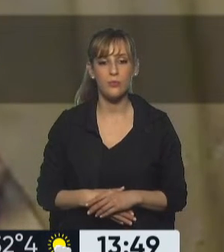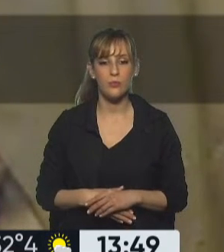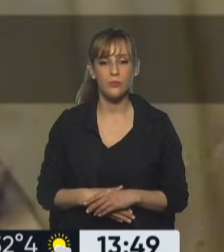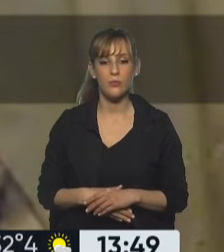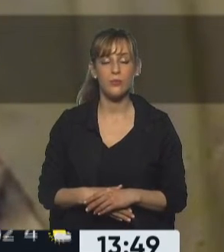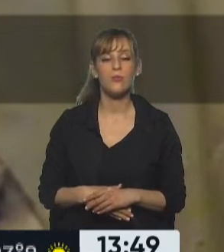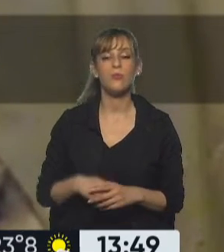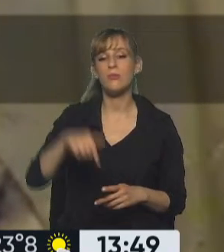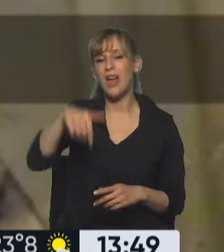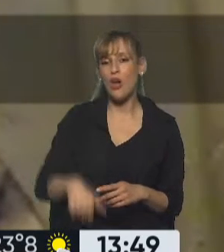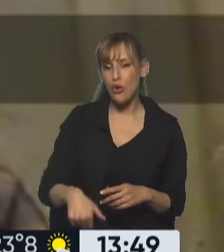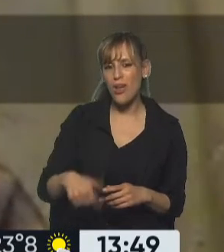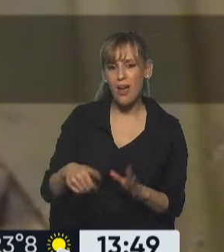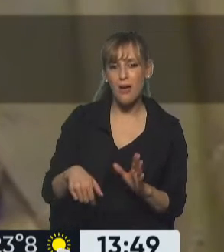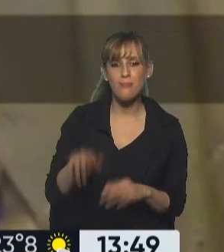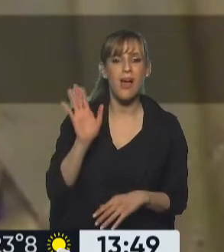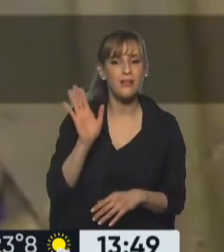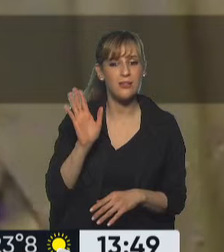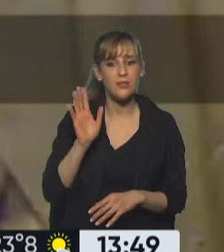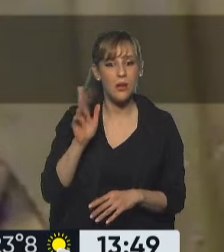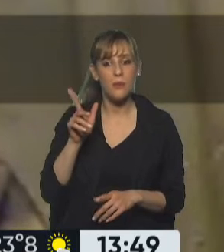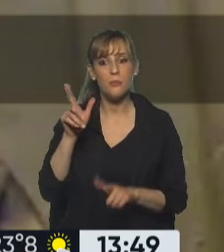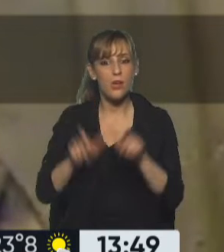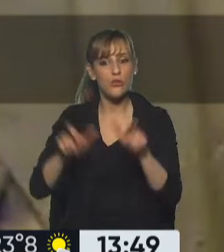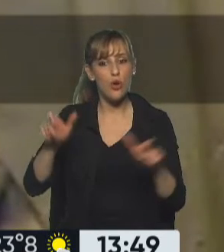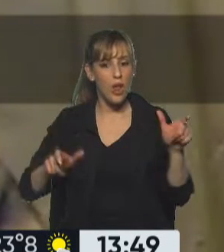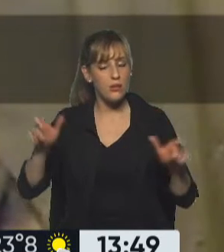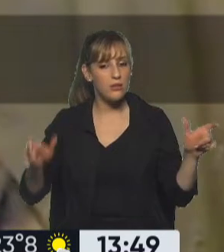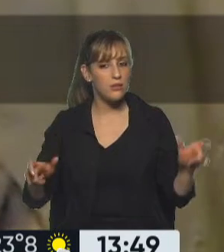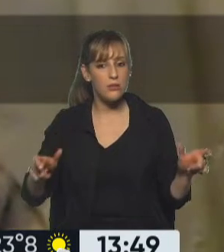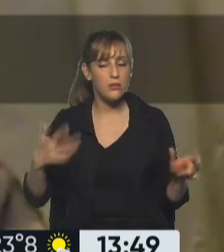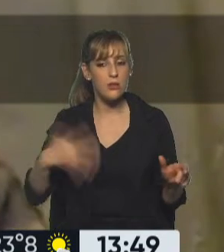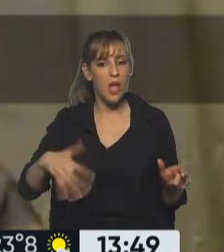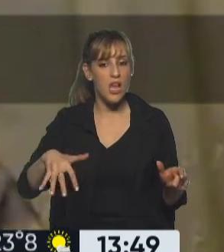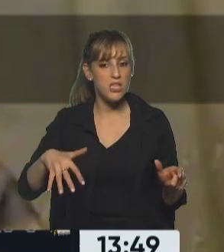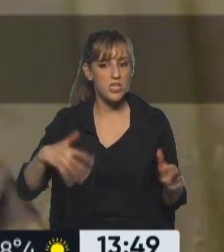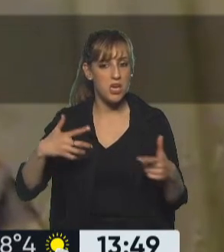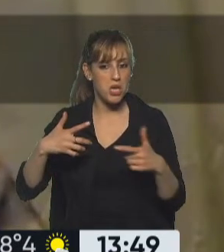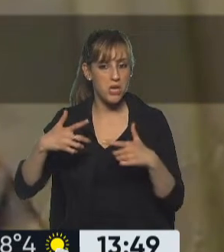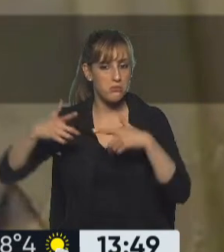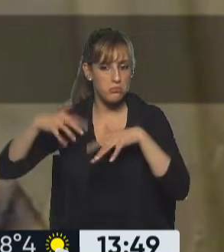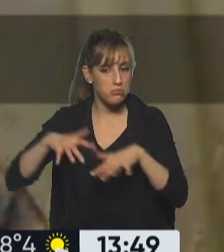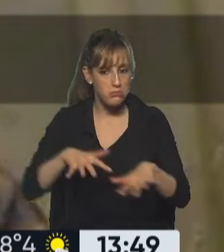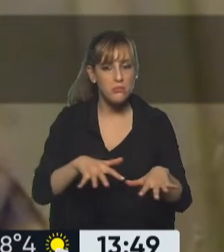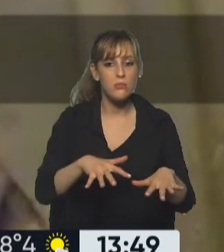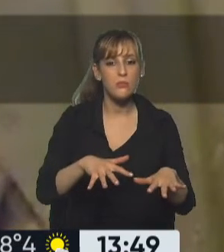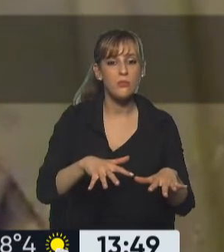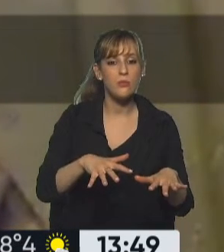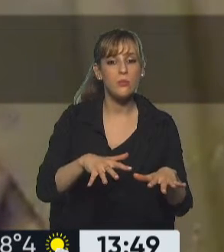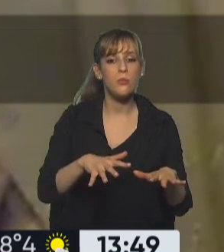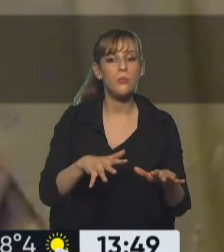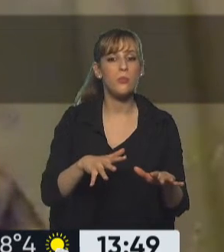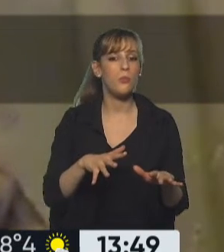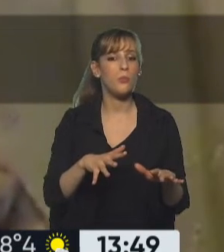وأكثر على حتى المواطنين العاديين المرة في الشارع للتفتيش والتدخل في حياتهم الشخصية وحقوقهم